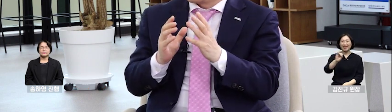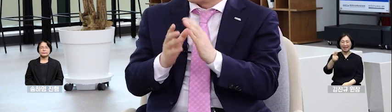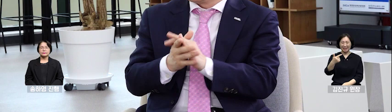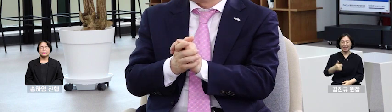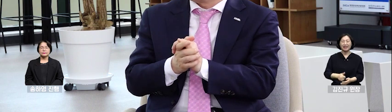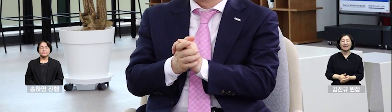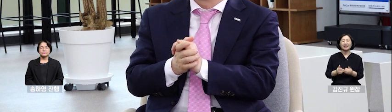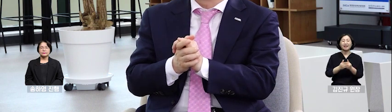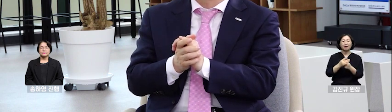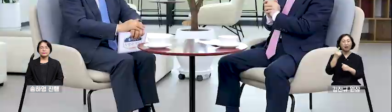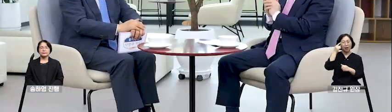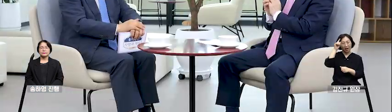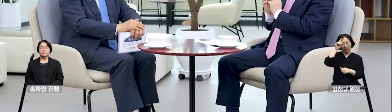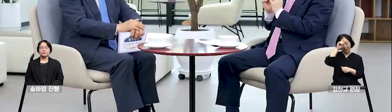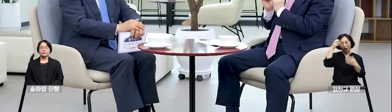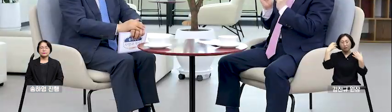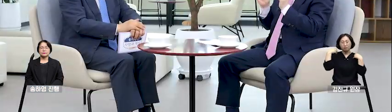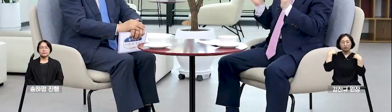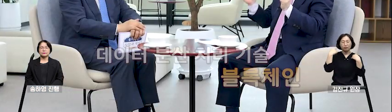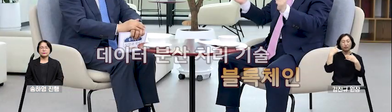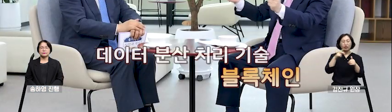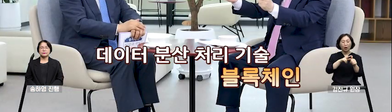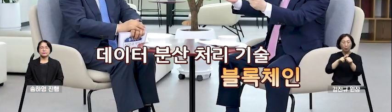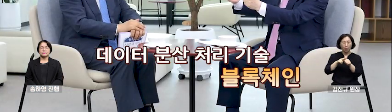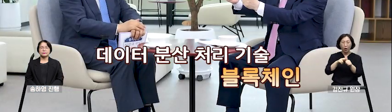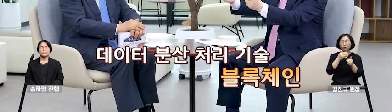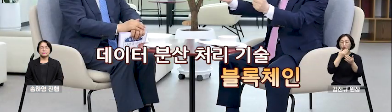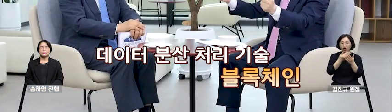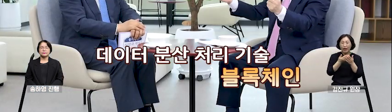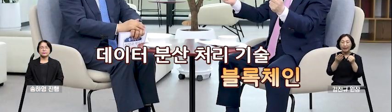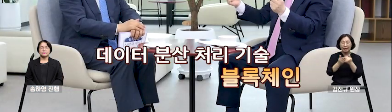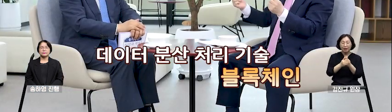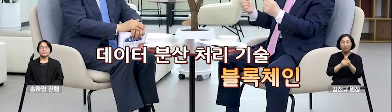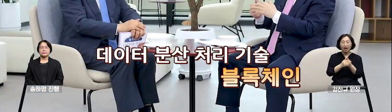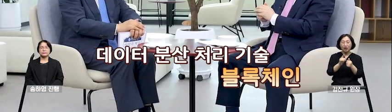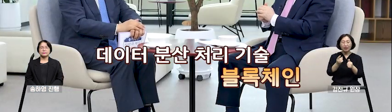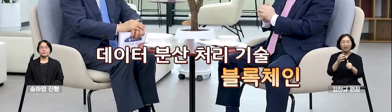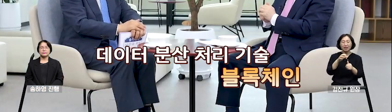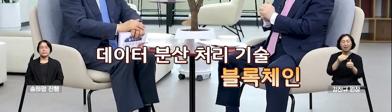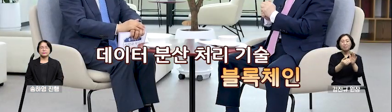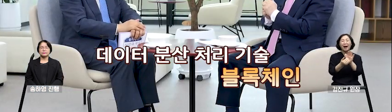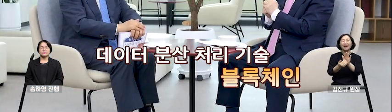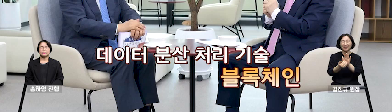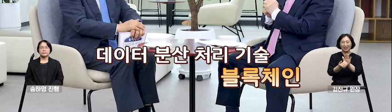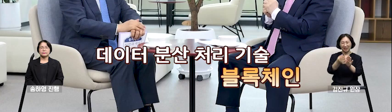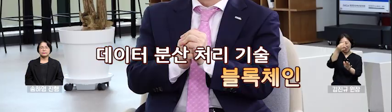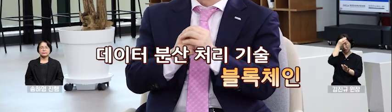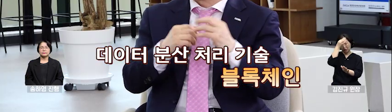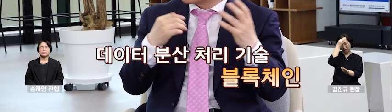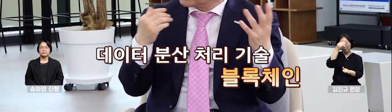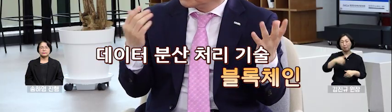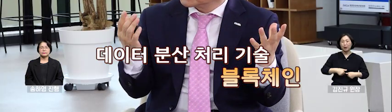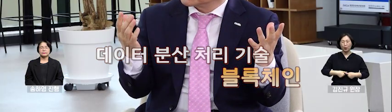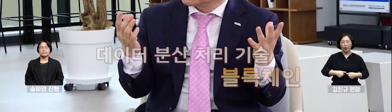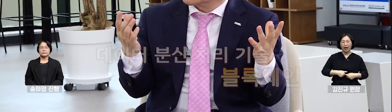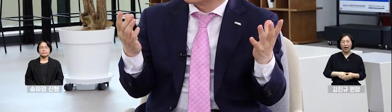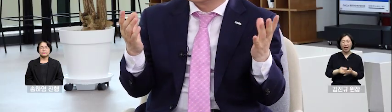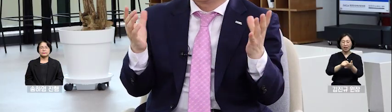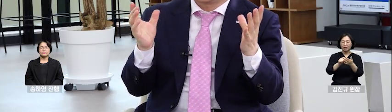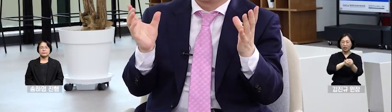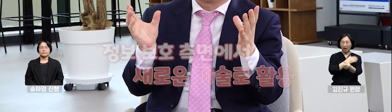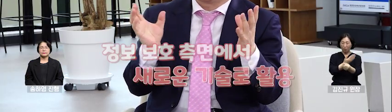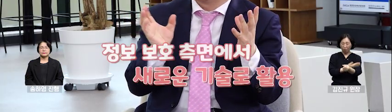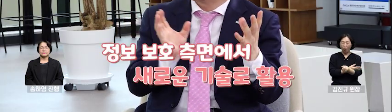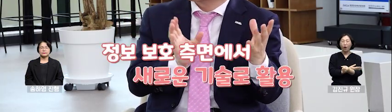보호가 매우 중요하고 그런 관점에서 블록 체 이란 개념이 이 최근에 이제 화두가 되고 있고 앞으로는 저작권 보호 도 그렇고